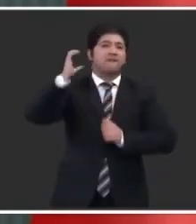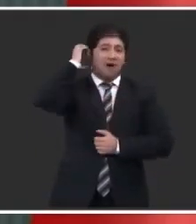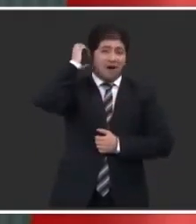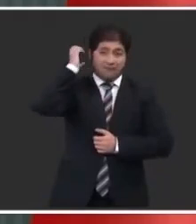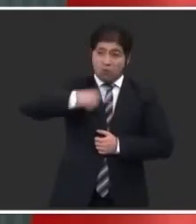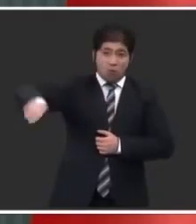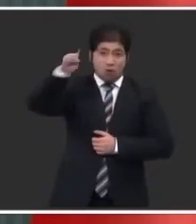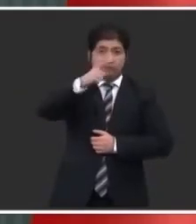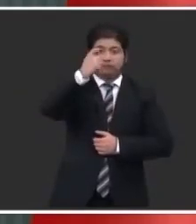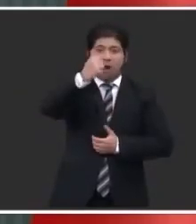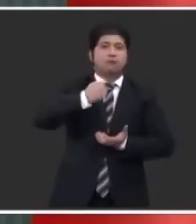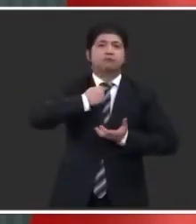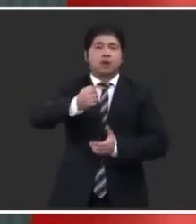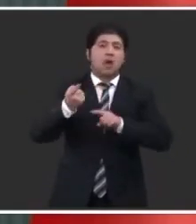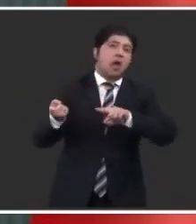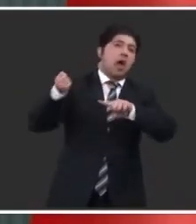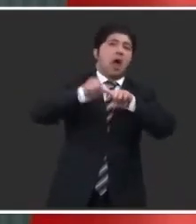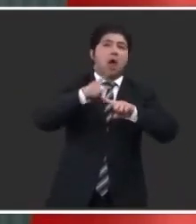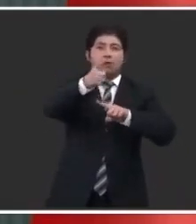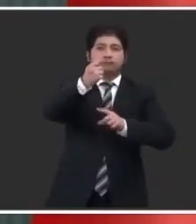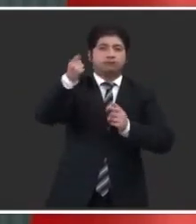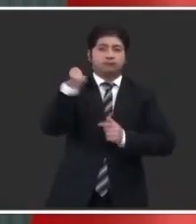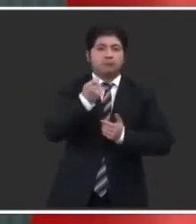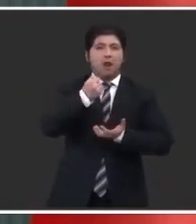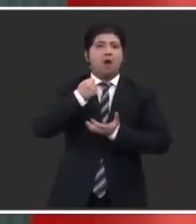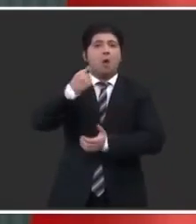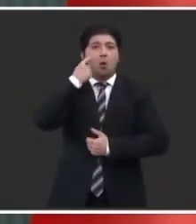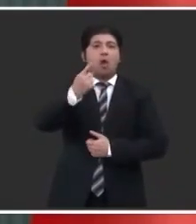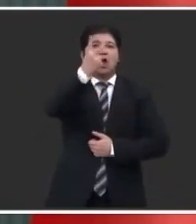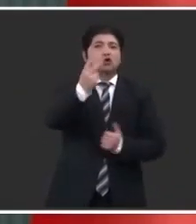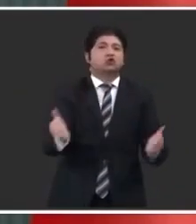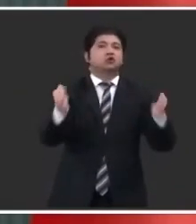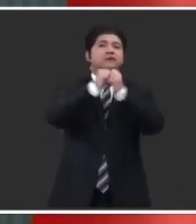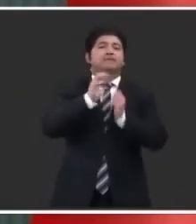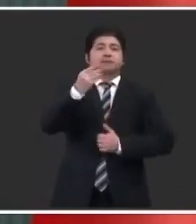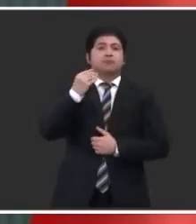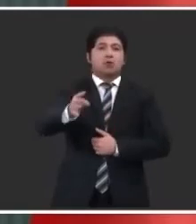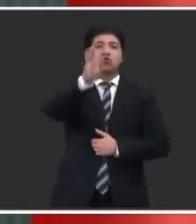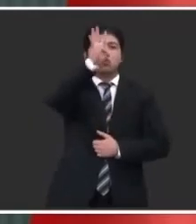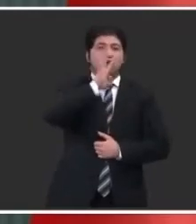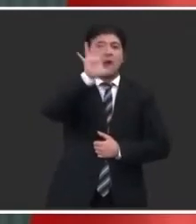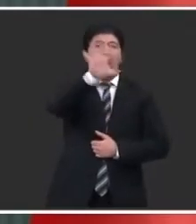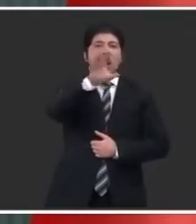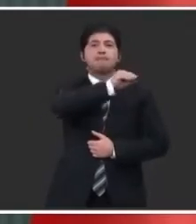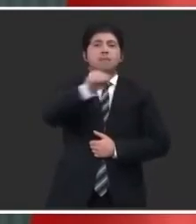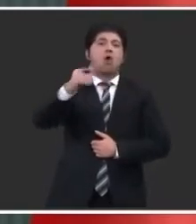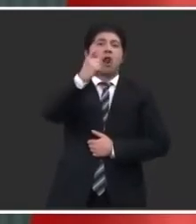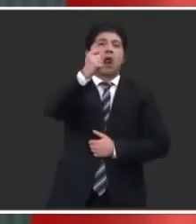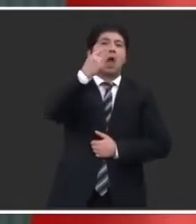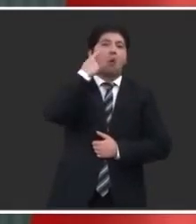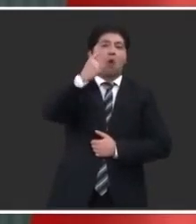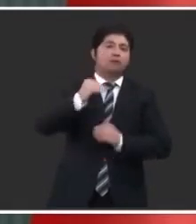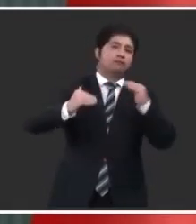vakfımıza aktarılacak ek periyodik Payı 2 kat artırarak 450 milyon liraya